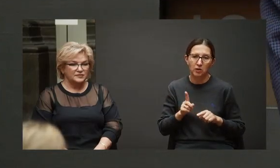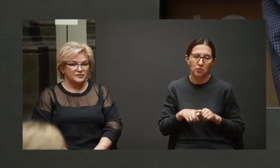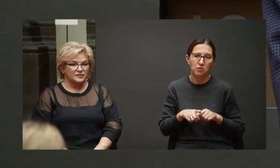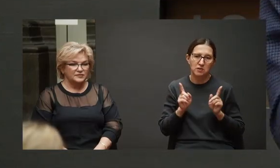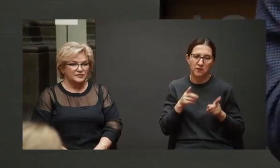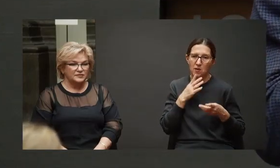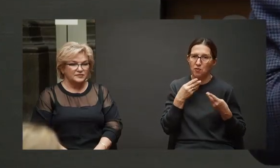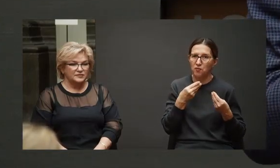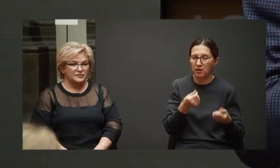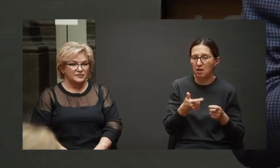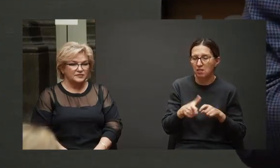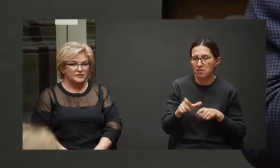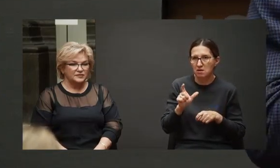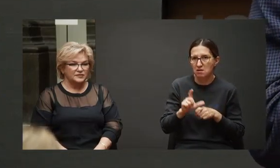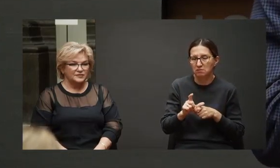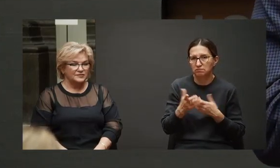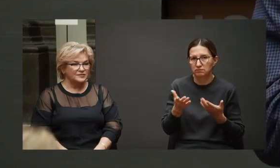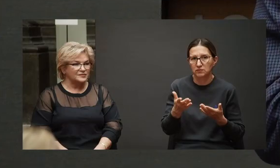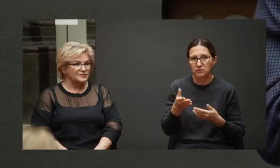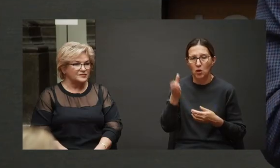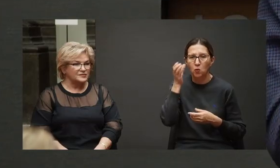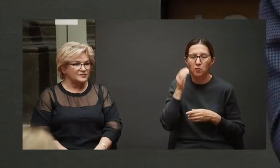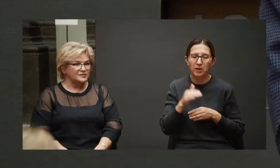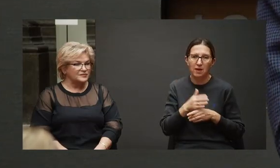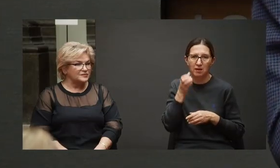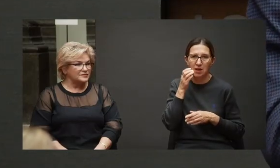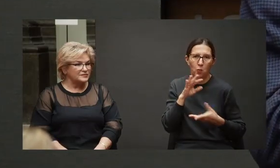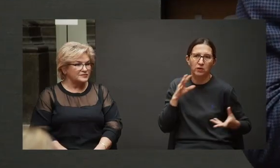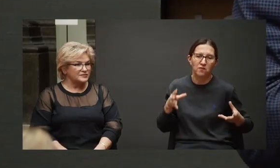искусствознание, гуманитарную науку в целом.